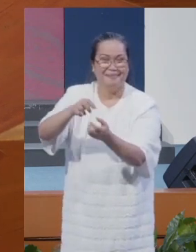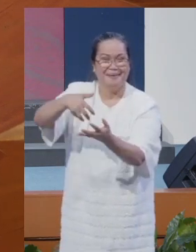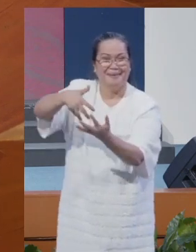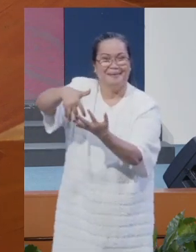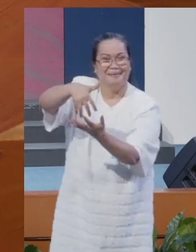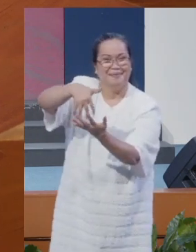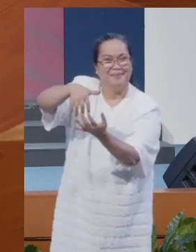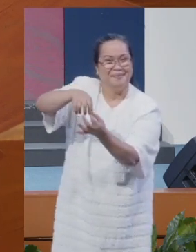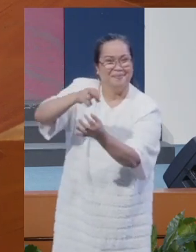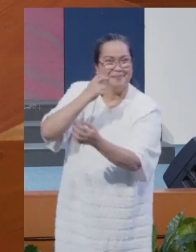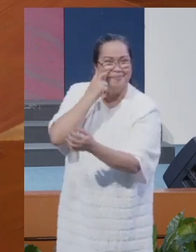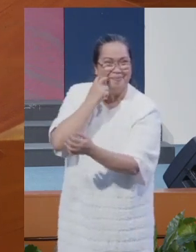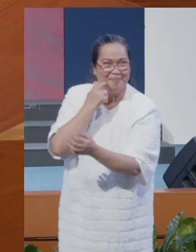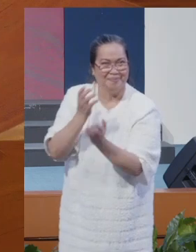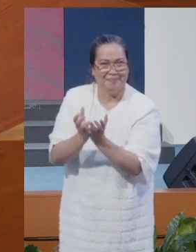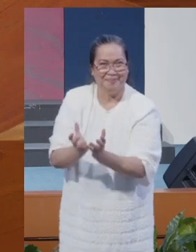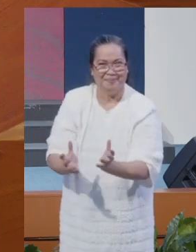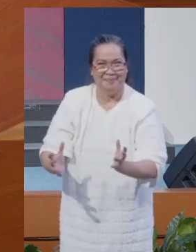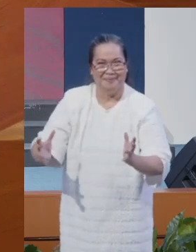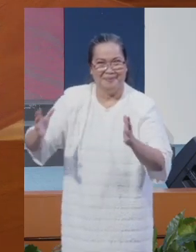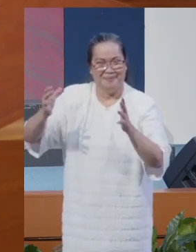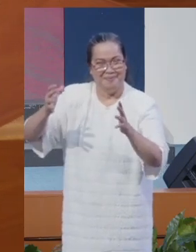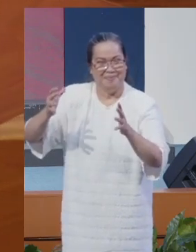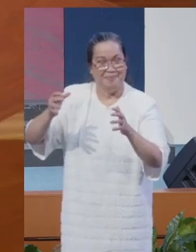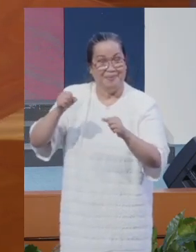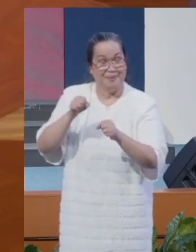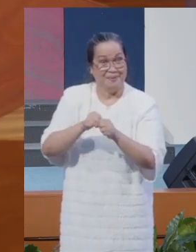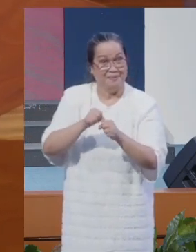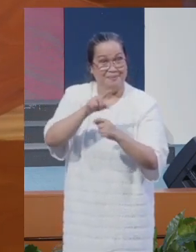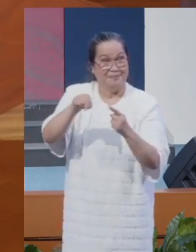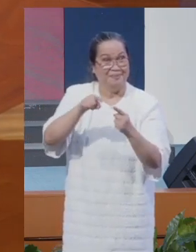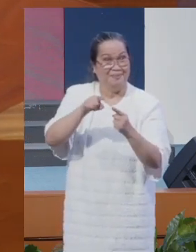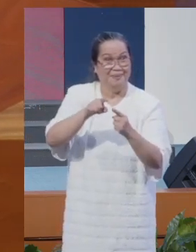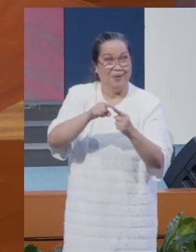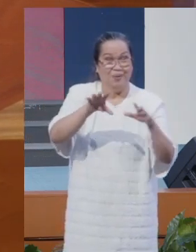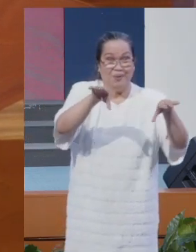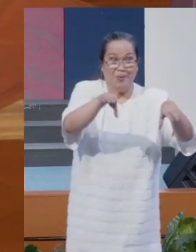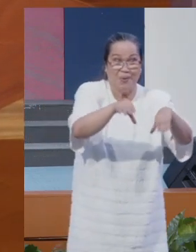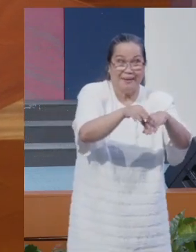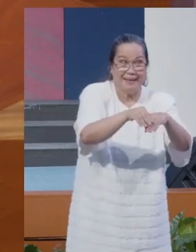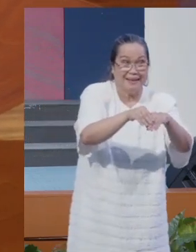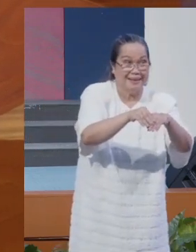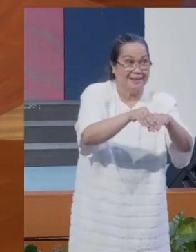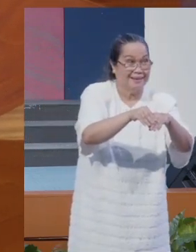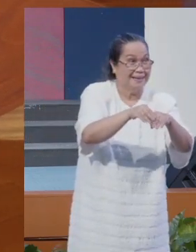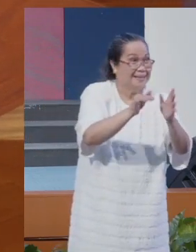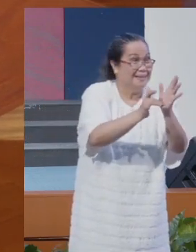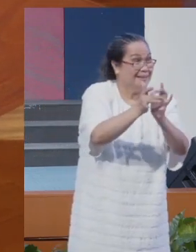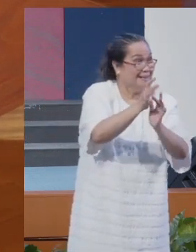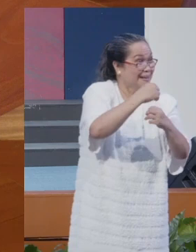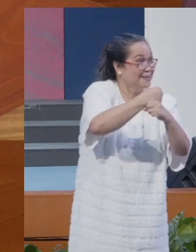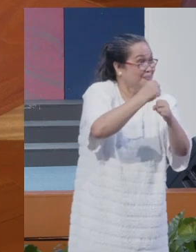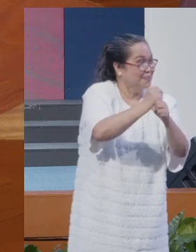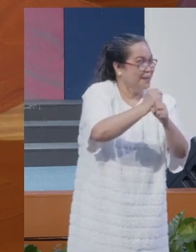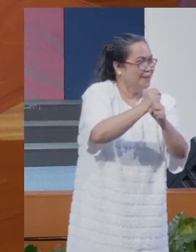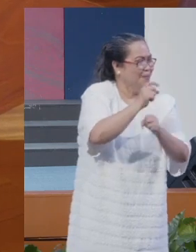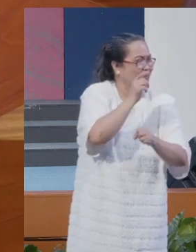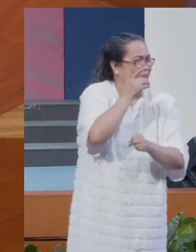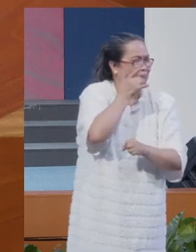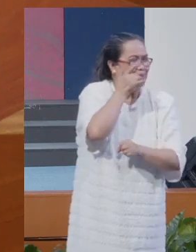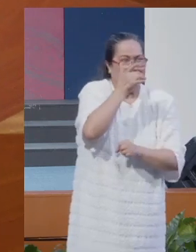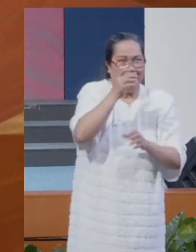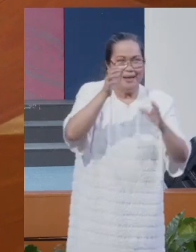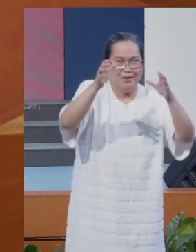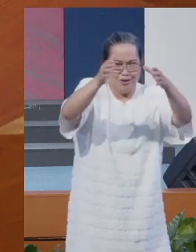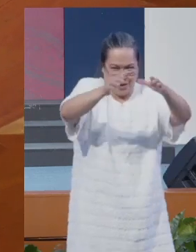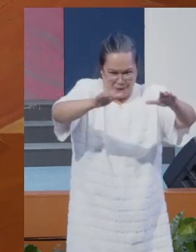sa wine, sa bowl. Kaya nung sa wedding at Cana, yung wine na ginawa ni Jesus ay nasa